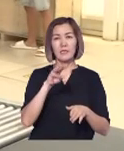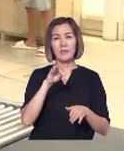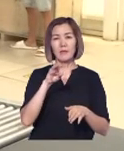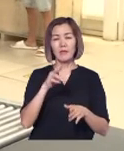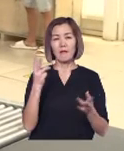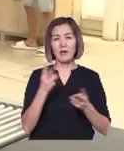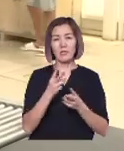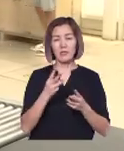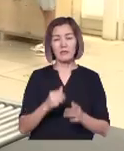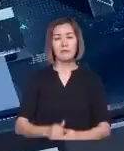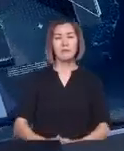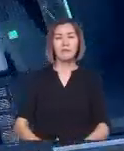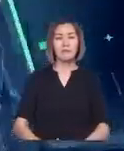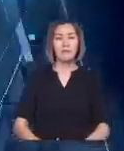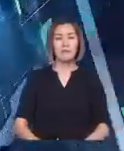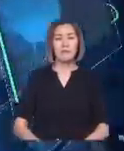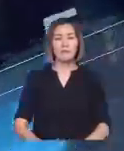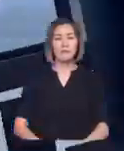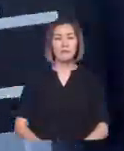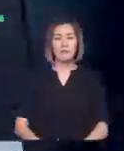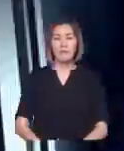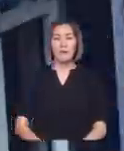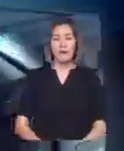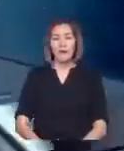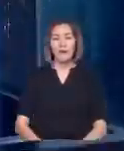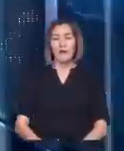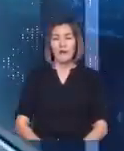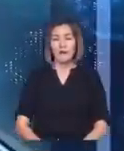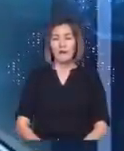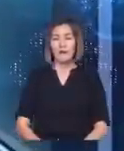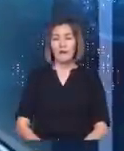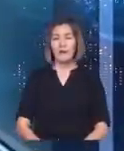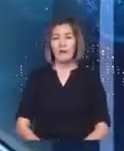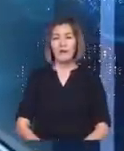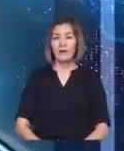өз назарына алып отыр. Жарқын Нұрланұлы, Жеңіс Әбдірешев, Жетісу телеарнасы.